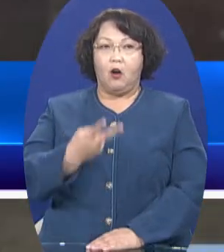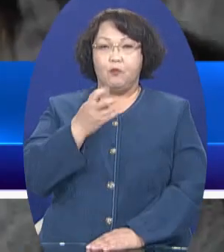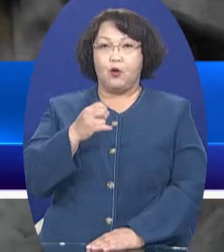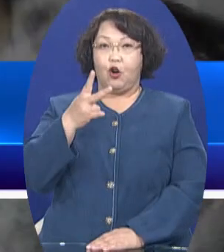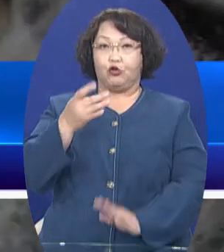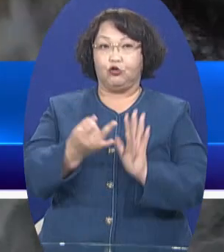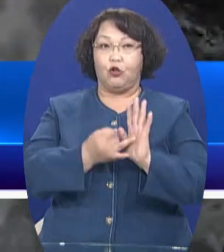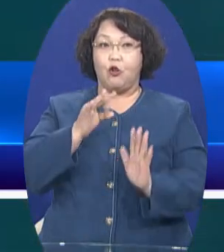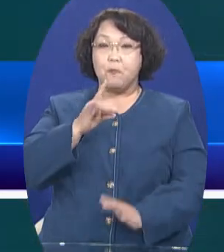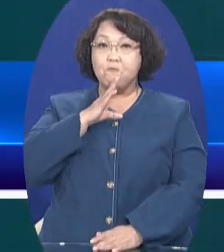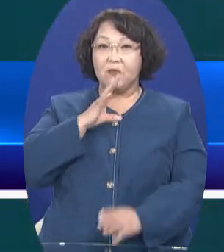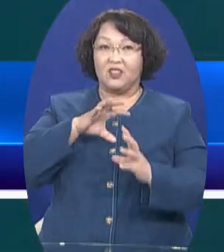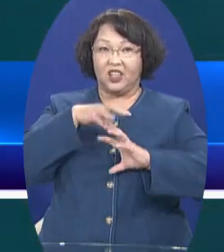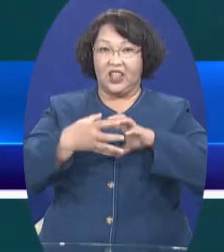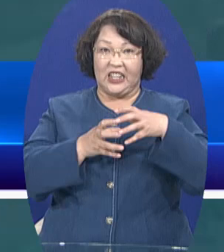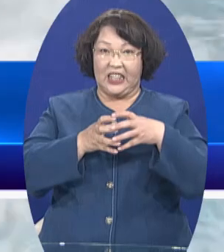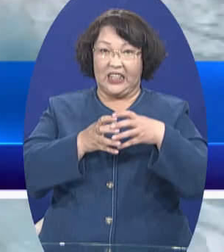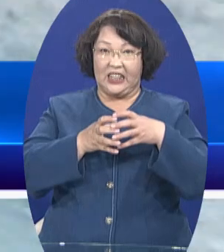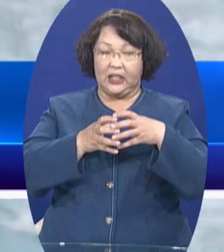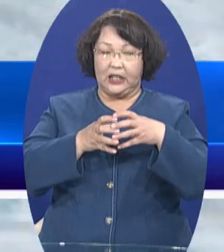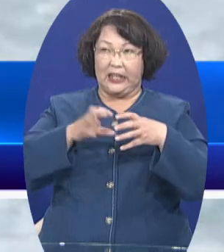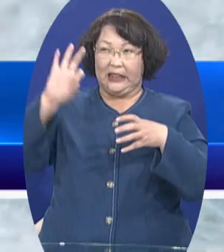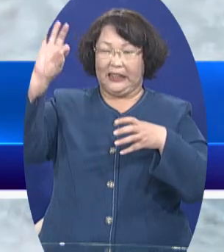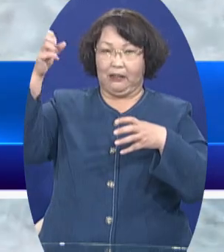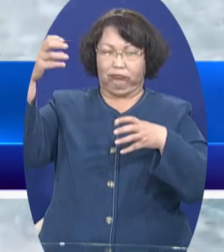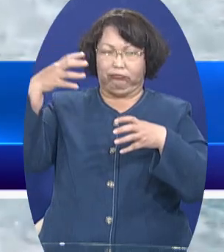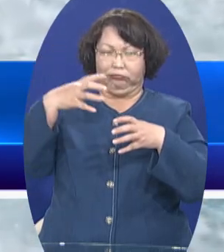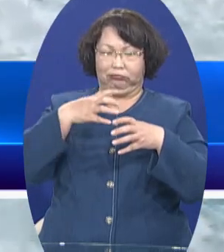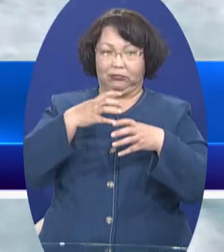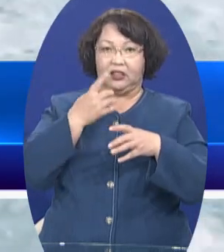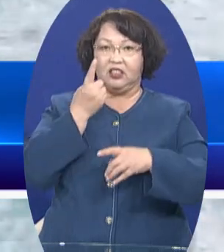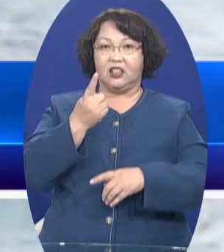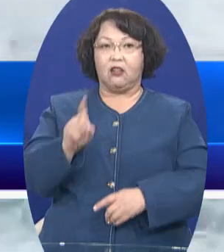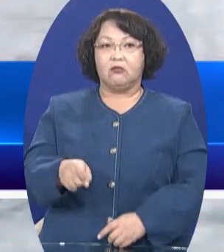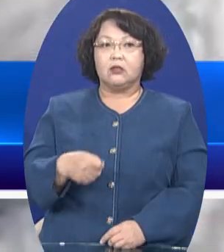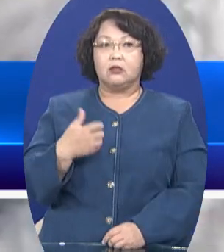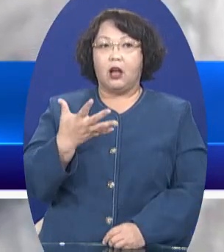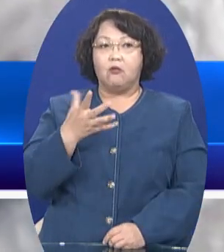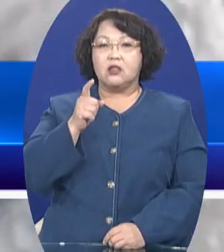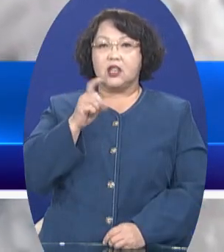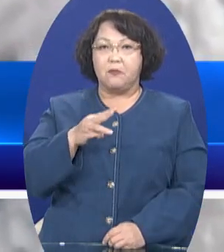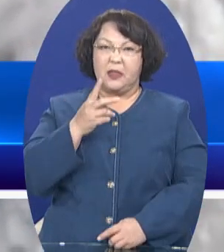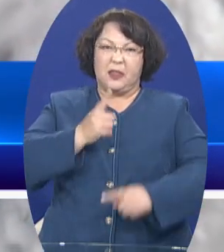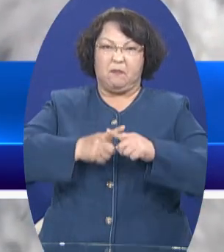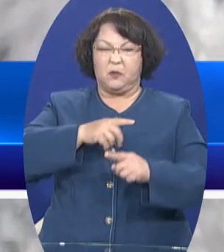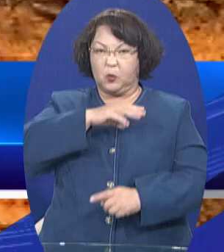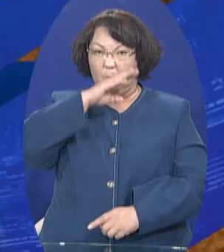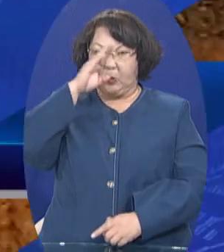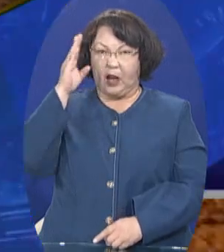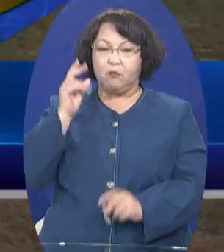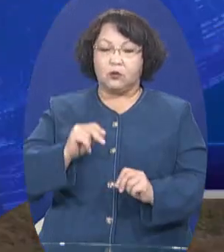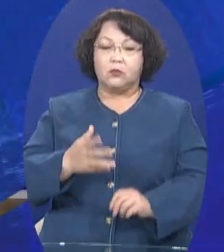2027 он гэхэд дэлхийн даяар агаарын хэм 1.5 хэмээр нэмэгдэж дулаарах магадлал өндөр байгааг өнөөдөр хэлэлцлээ.